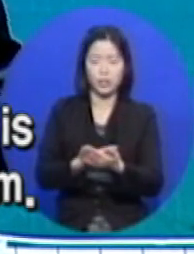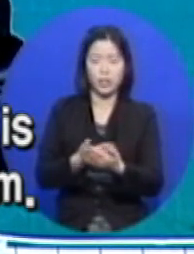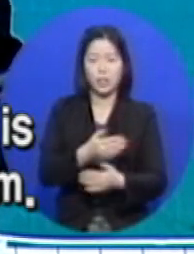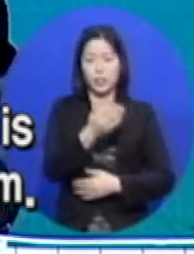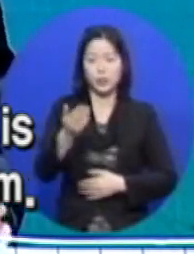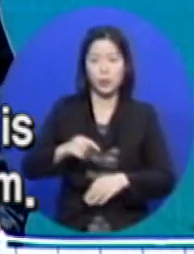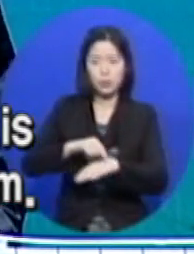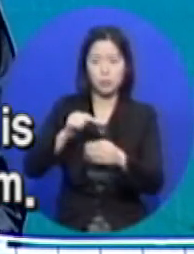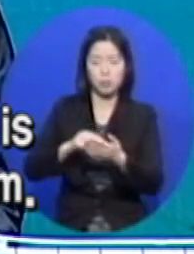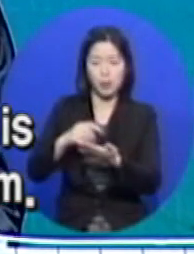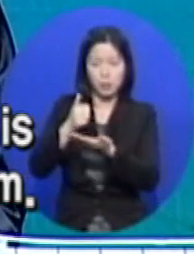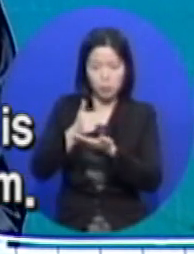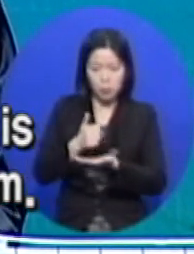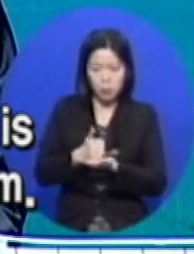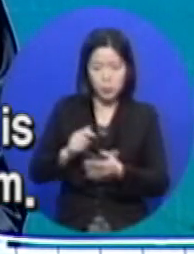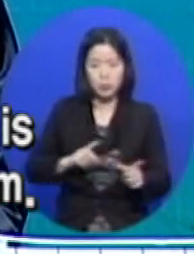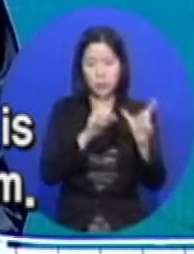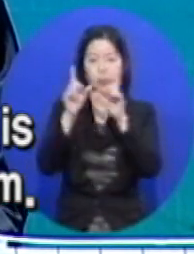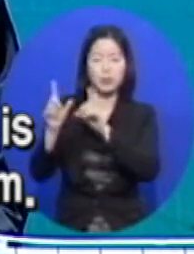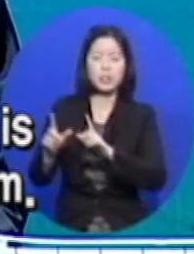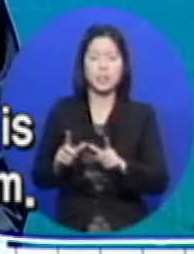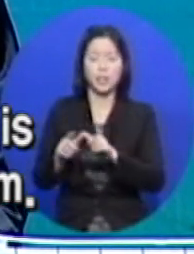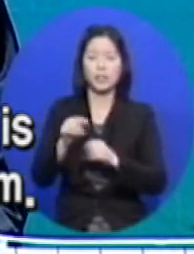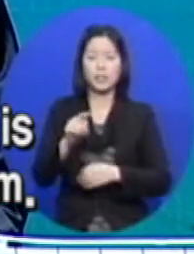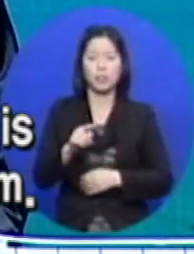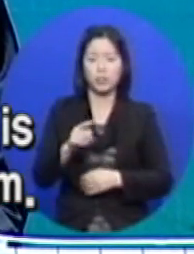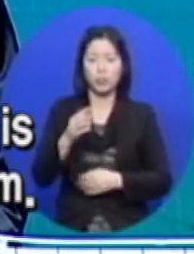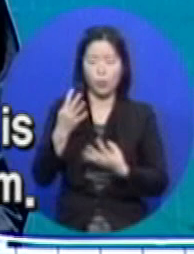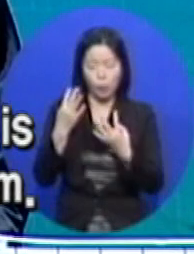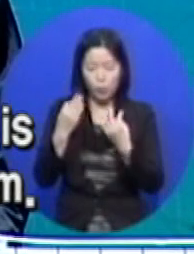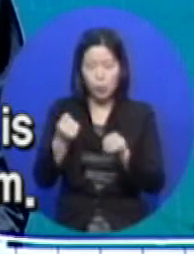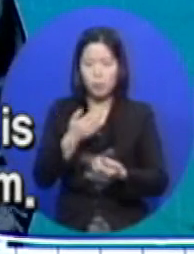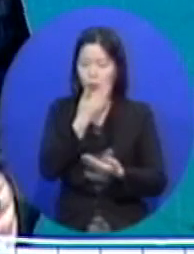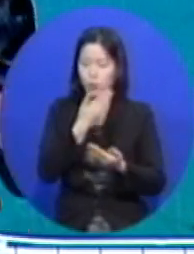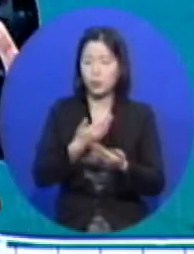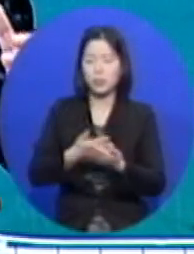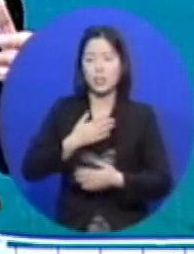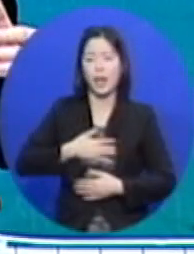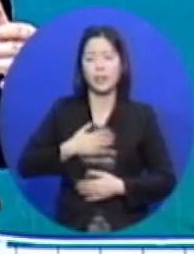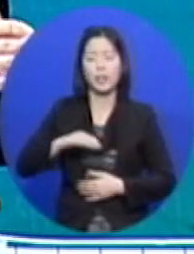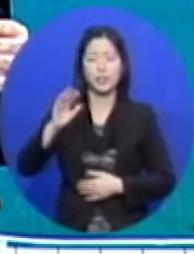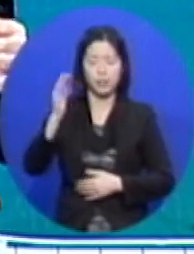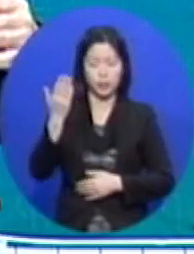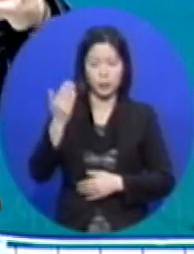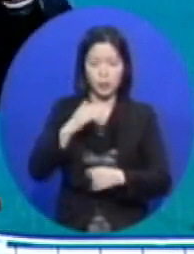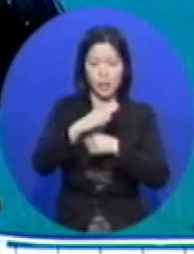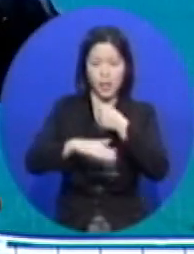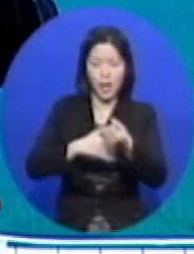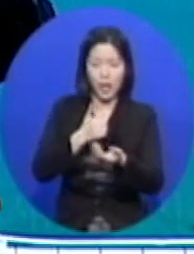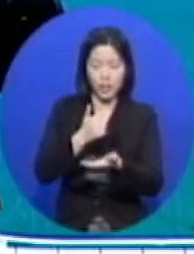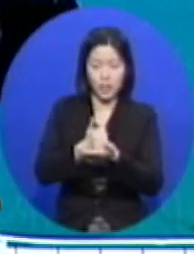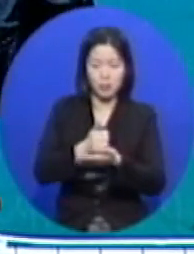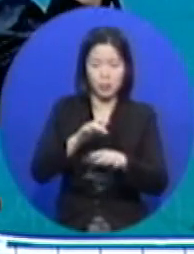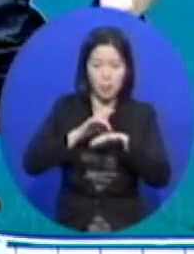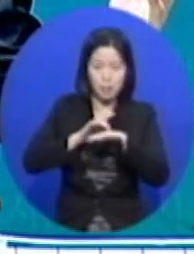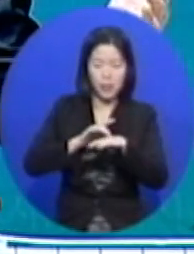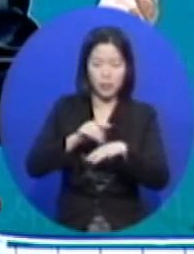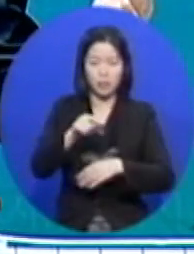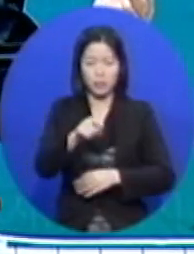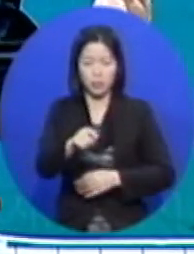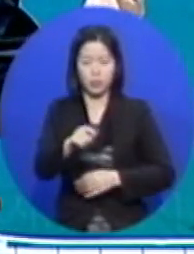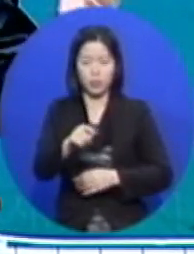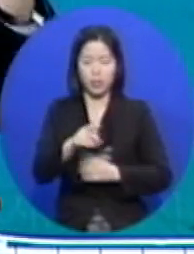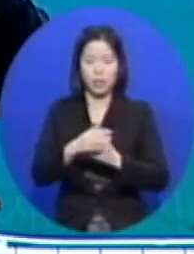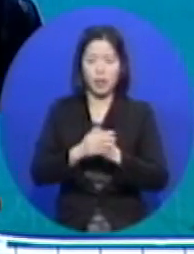모시고 산다는 게 얼마나 중요한 것인지 아셔야 합니다 하나님은 마귀가 그렇게 급료 락의